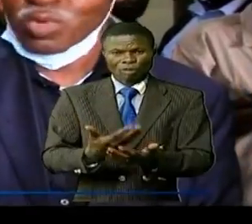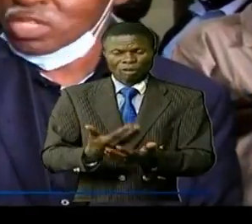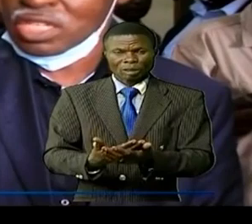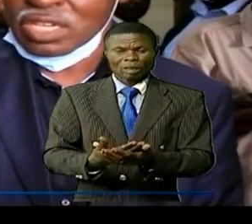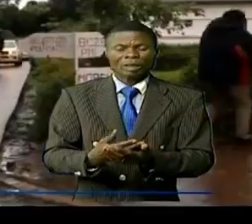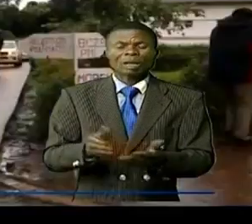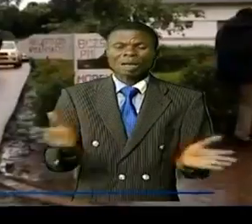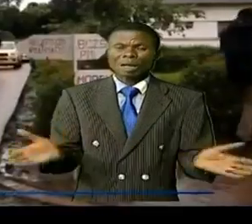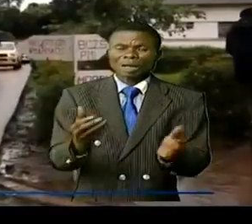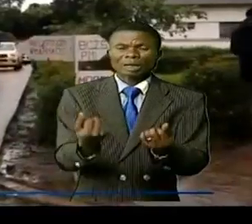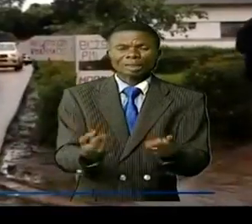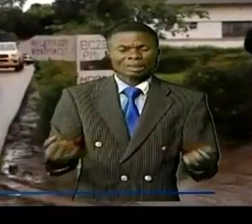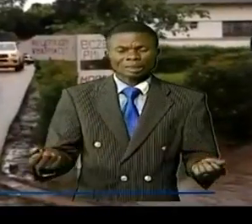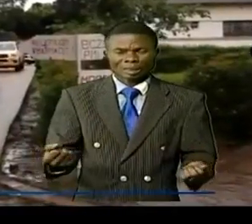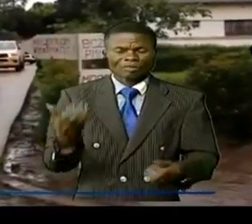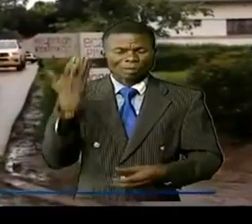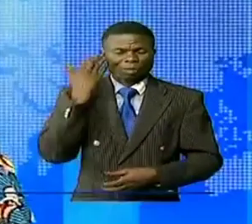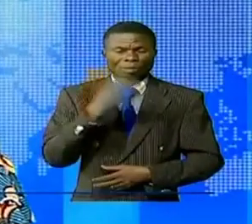leur encadrement.